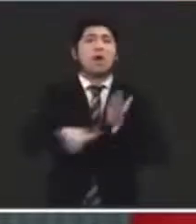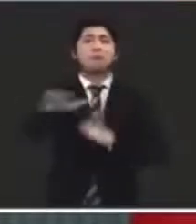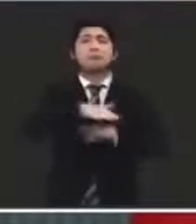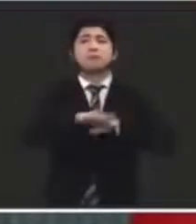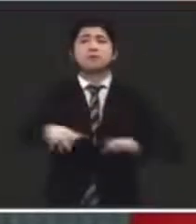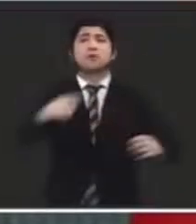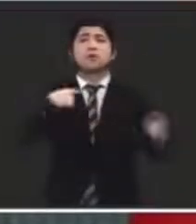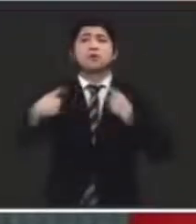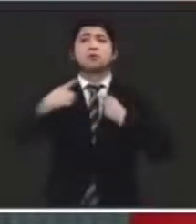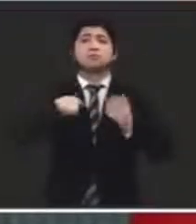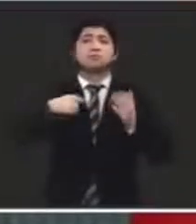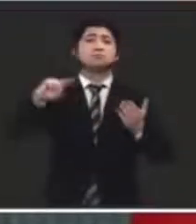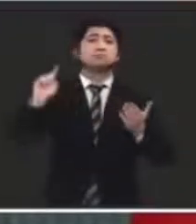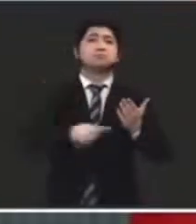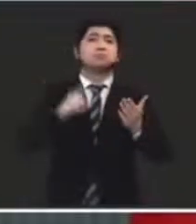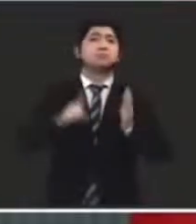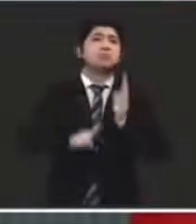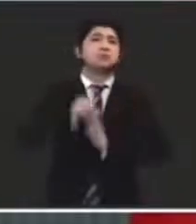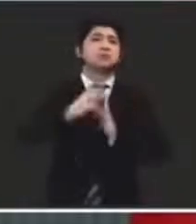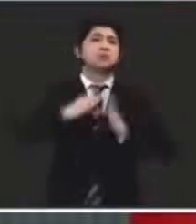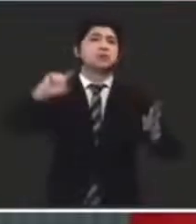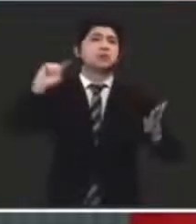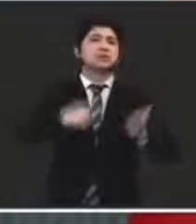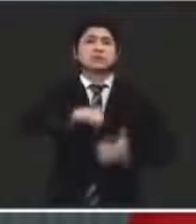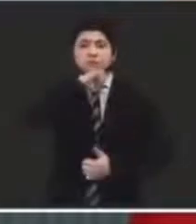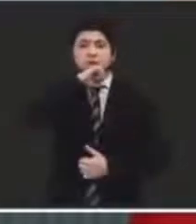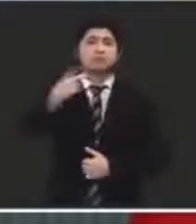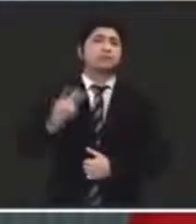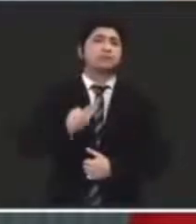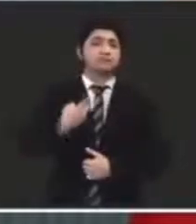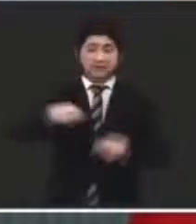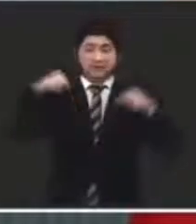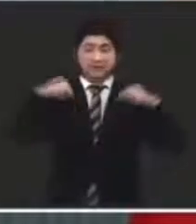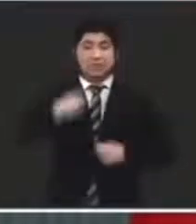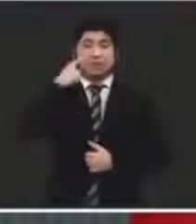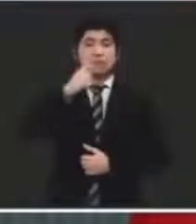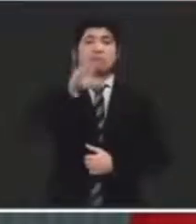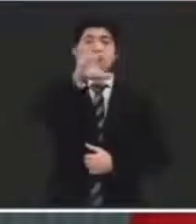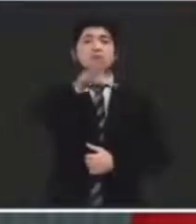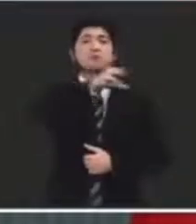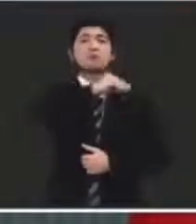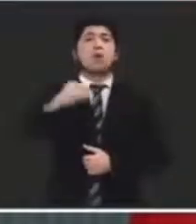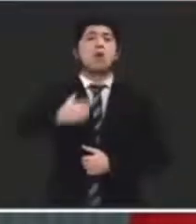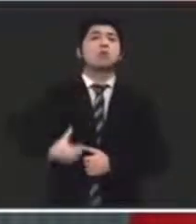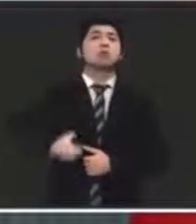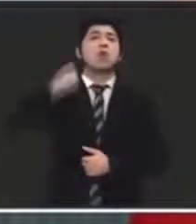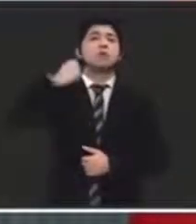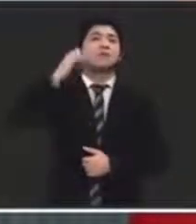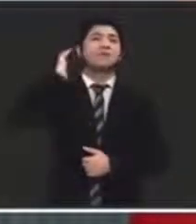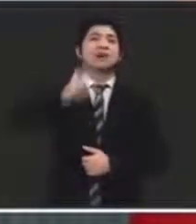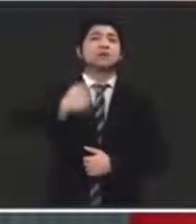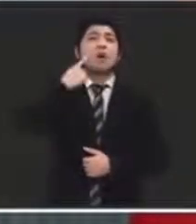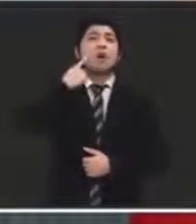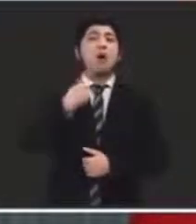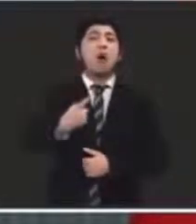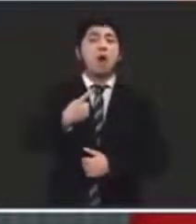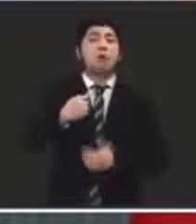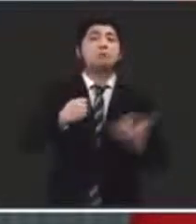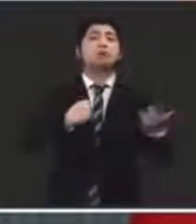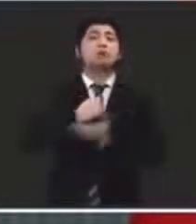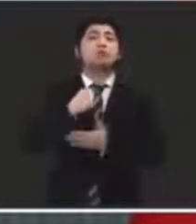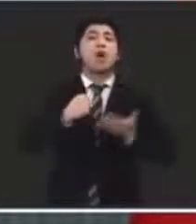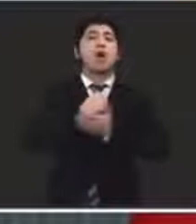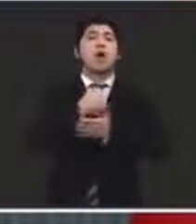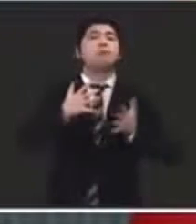imza attık şu an itibariyle 5 milyon tonun üzerinde tahıl